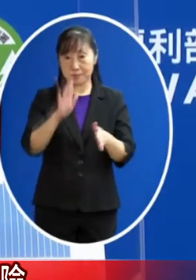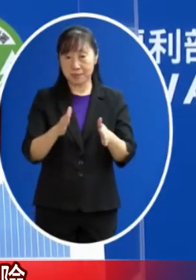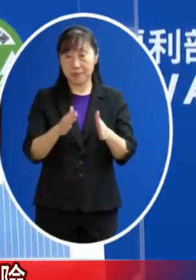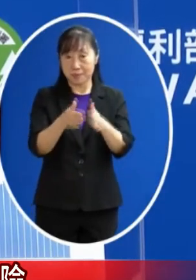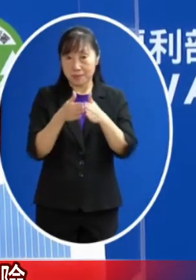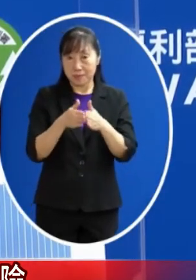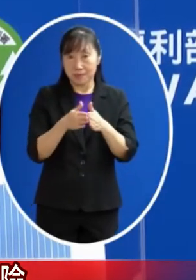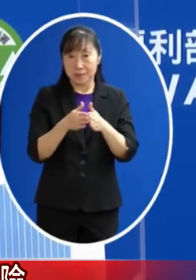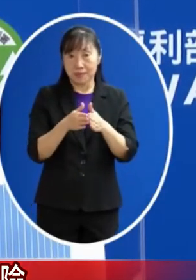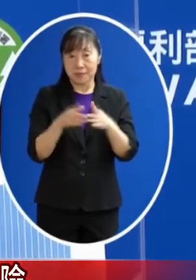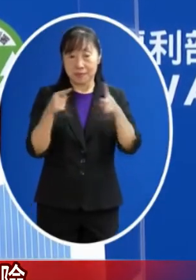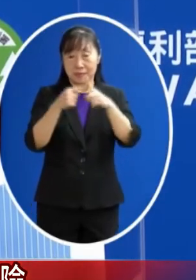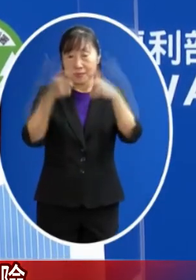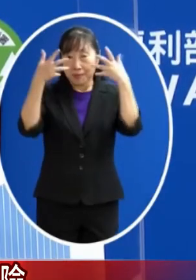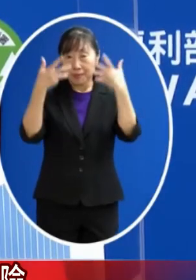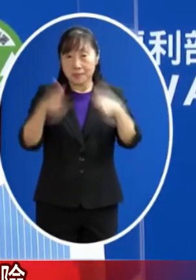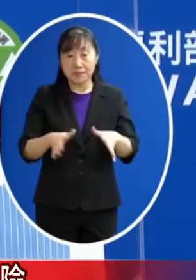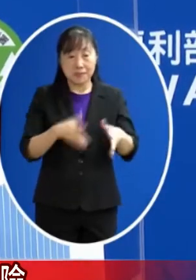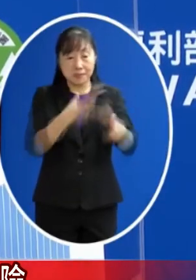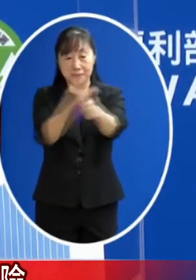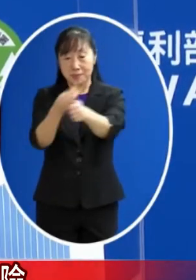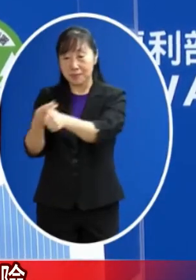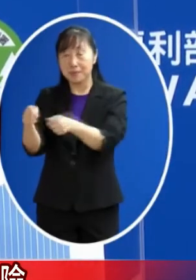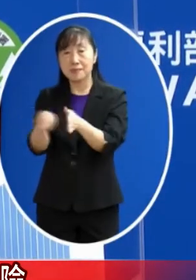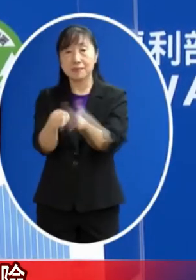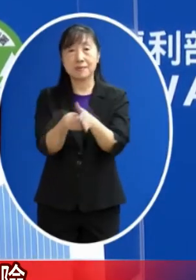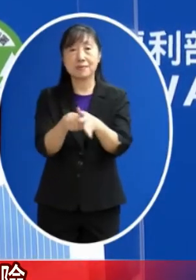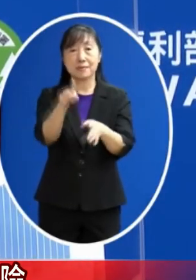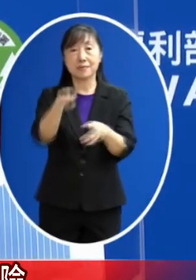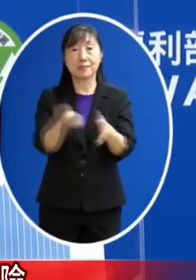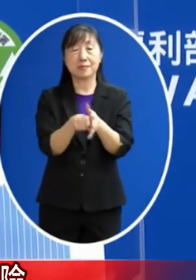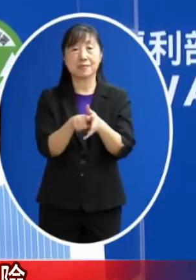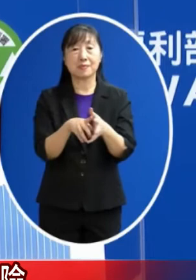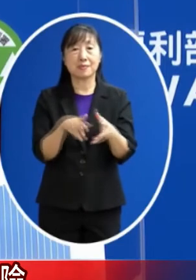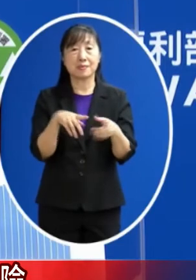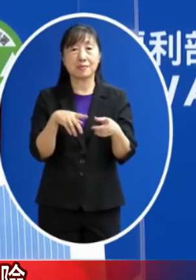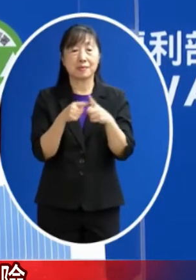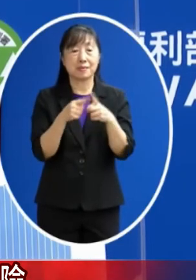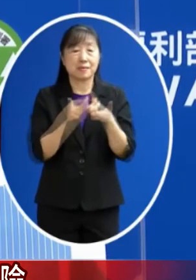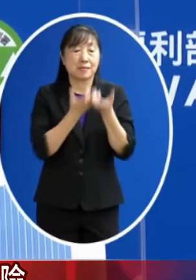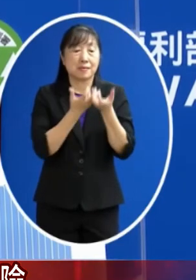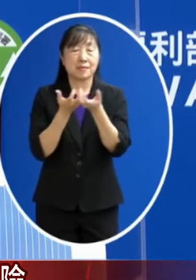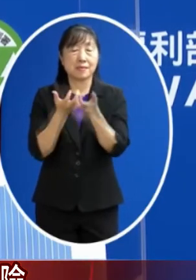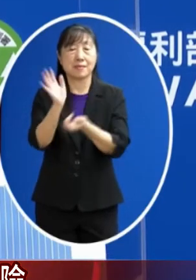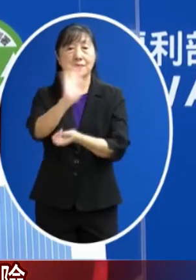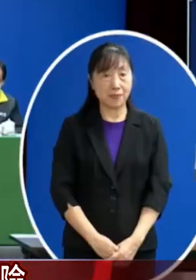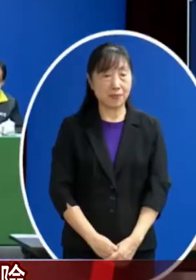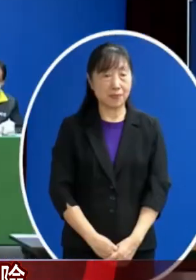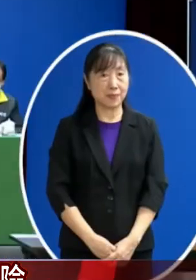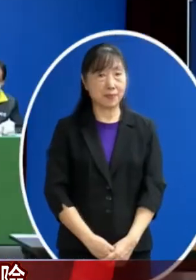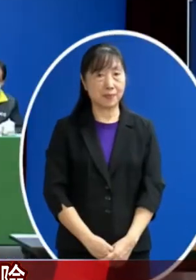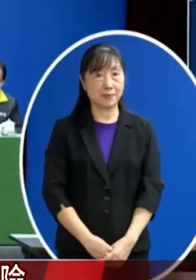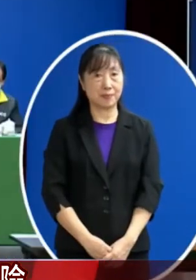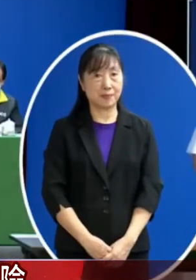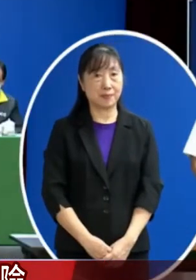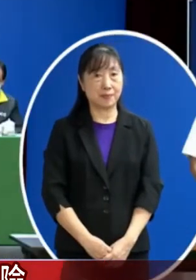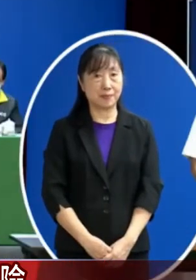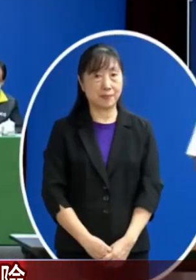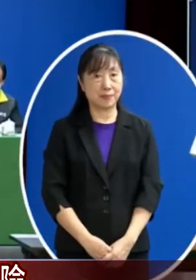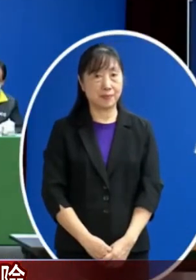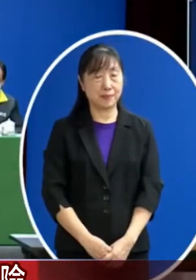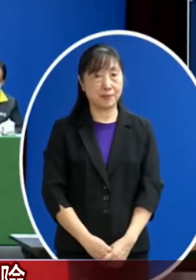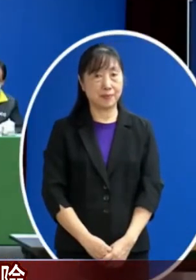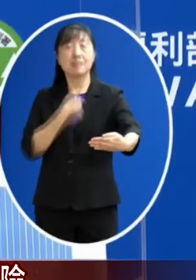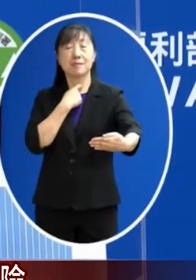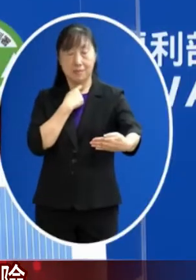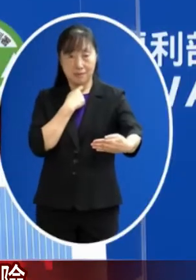模在施打的时候当然是要避免群聚，那也要保持社交距离，所以避免这样子